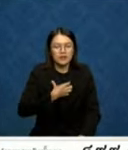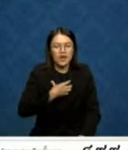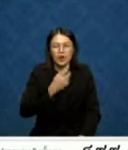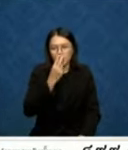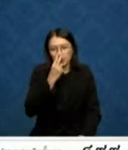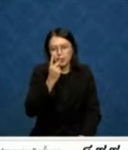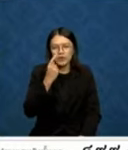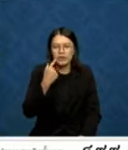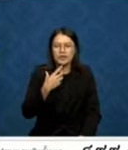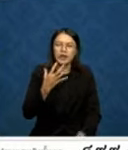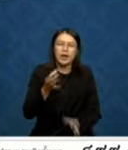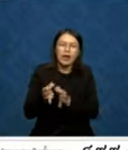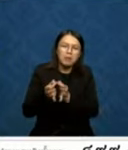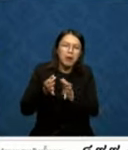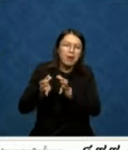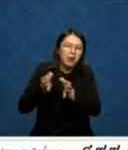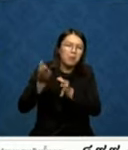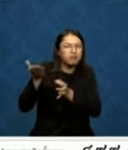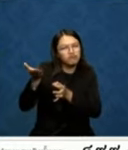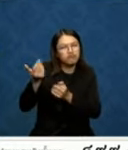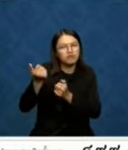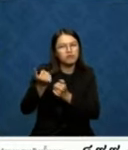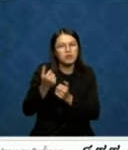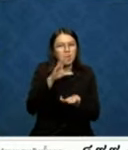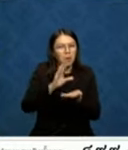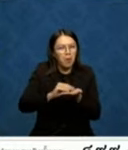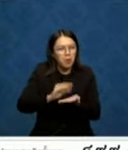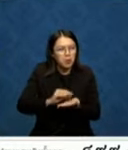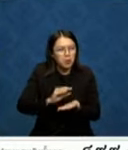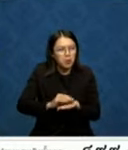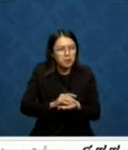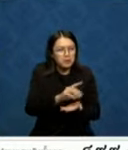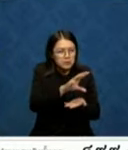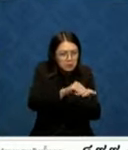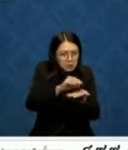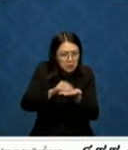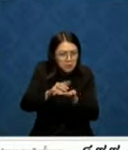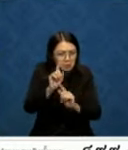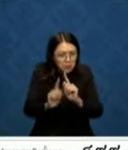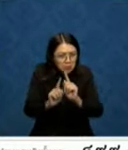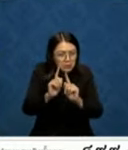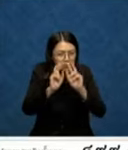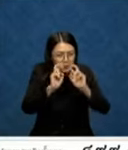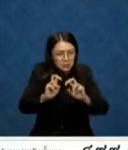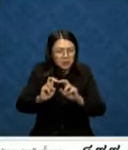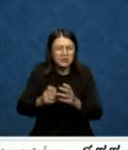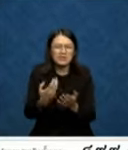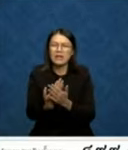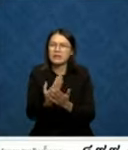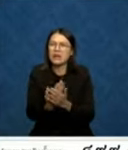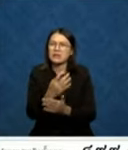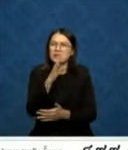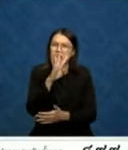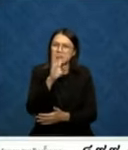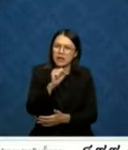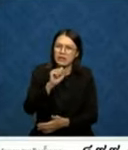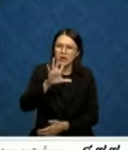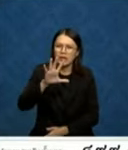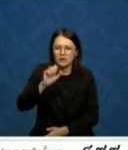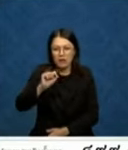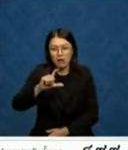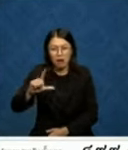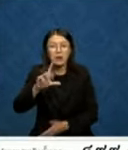ดูจากคำชี้แจงเนี่ยไม่แน่ใจว่าจะมีเก็บข้อมูลหรือเปล่าหรือเก็บยังไงนะครับใช้เงินที4 5แสนล้านแล้วต้องเก็บข้อมูลให้เป็นประโย